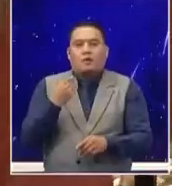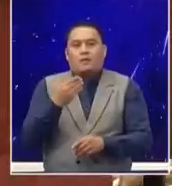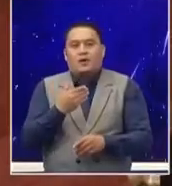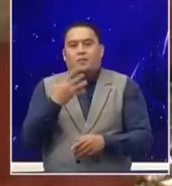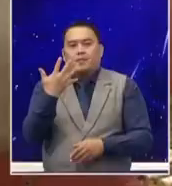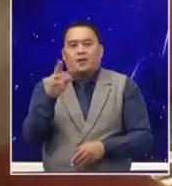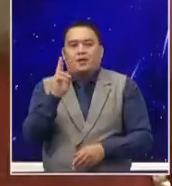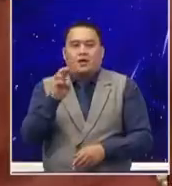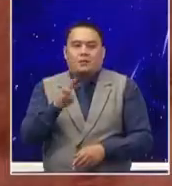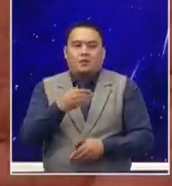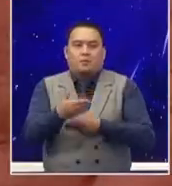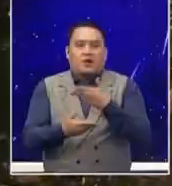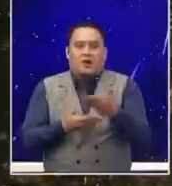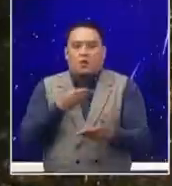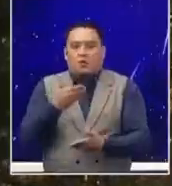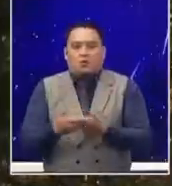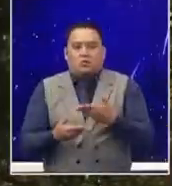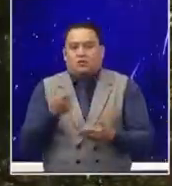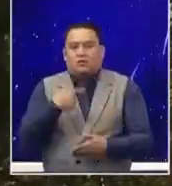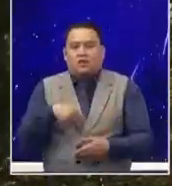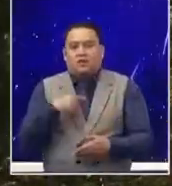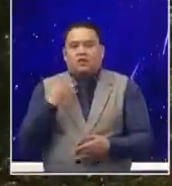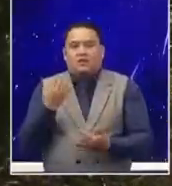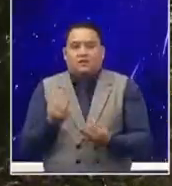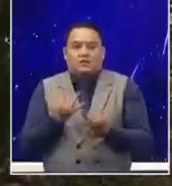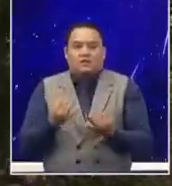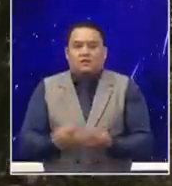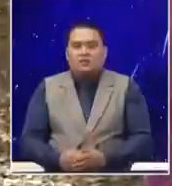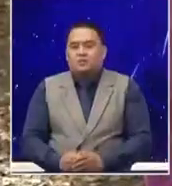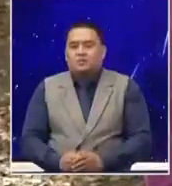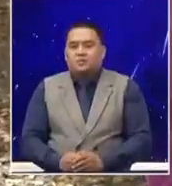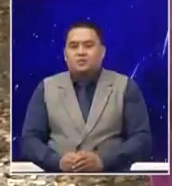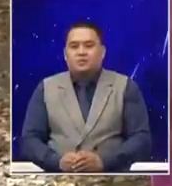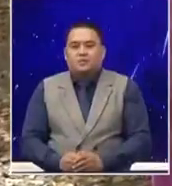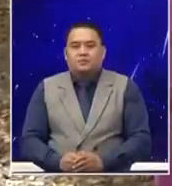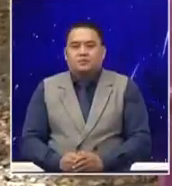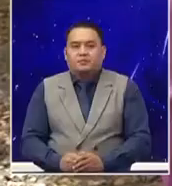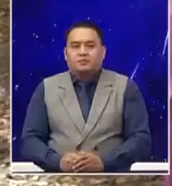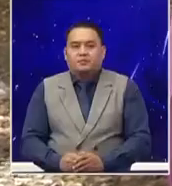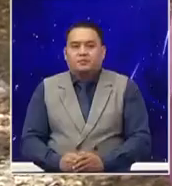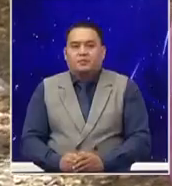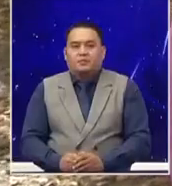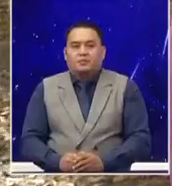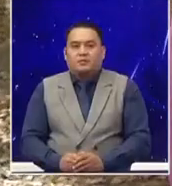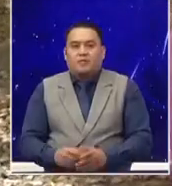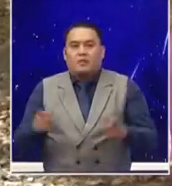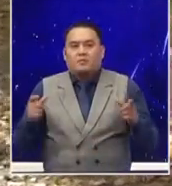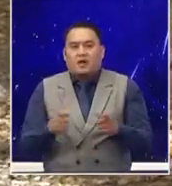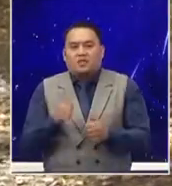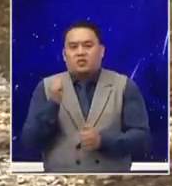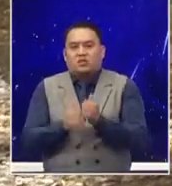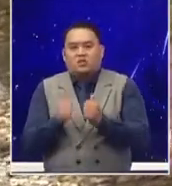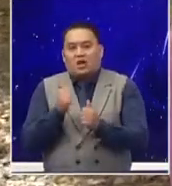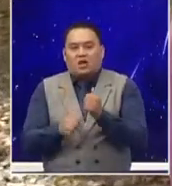преодолела 5-километровый пеший маршрут. Есть в этом своя романтика, делится Маржан. С пандемией это более часто